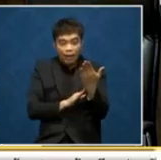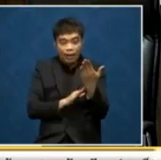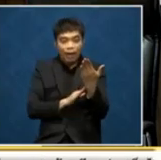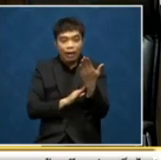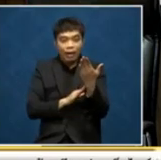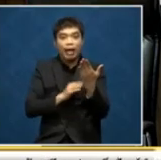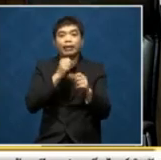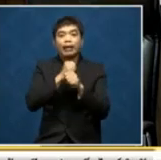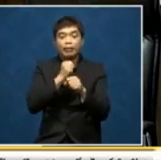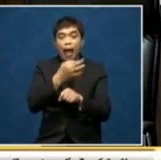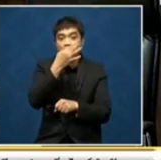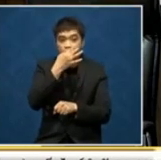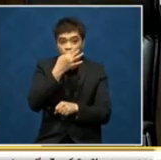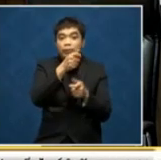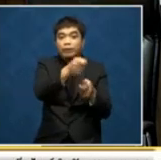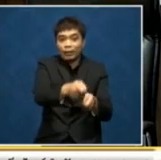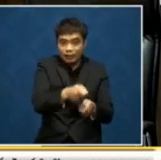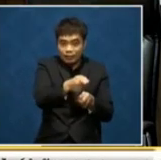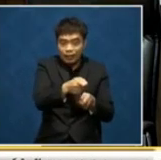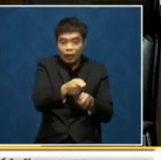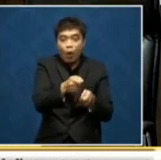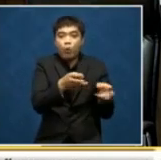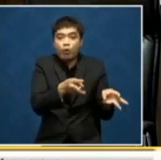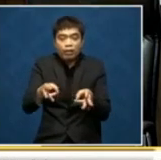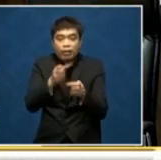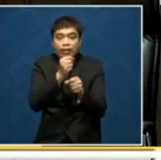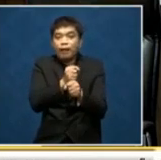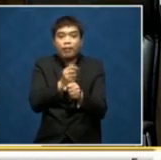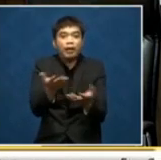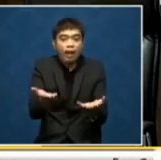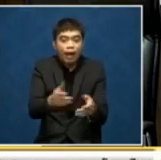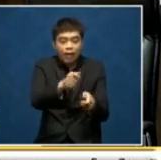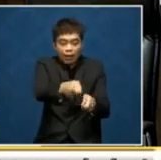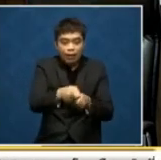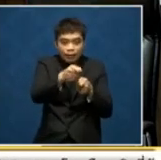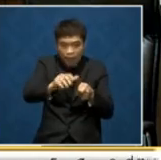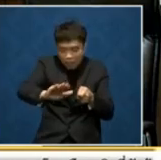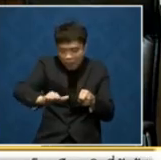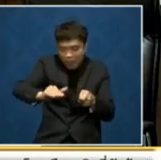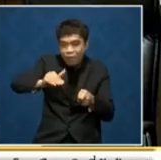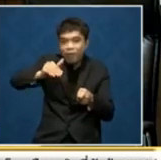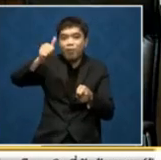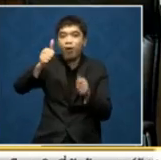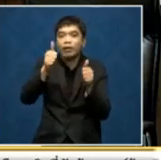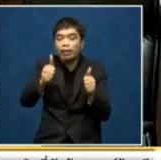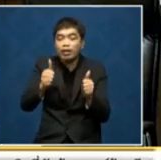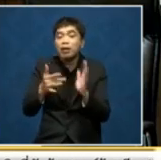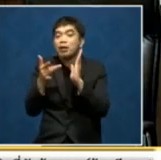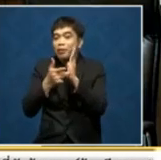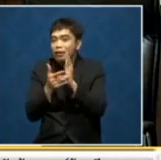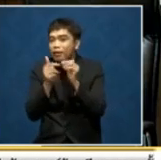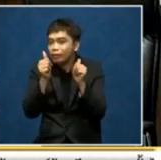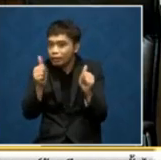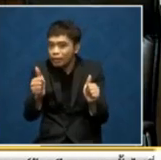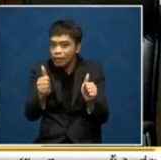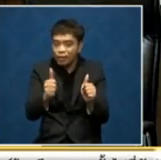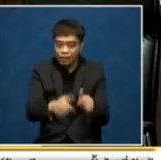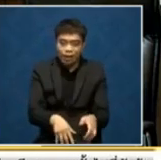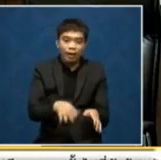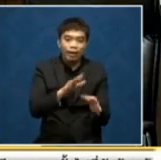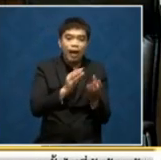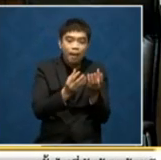สมัยอ่ายังสมาร์ทฟาร์มเมอร์นะฮะเกษตรมูลค่าสูงเกษตรอัจฉริยะอ่าทำในเรื่องของการปลูกพืช